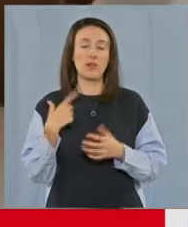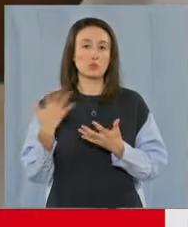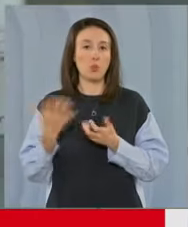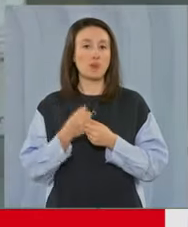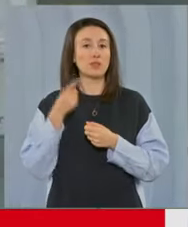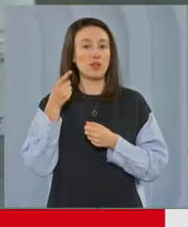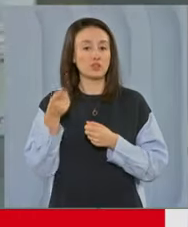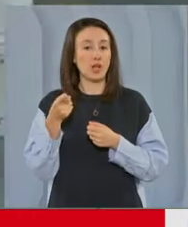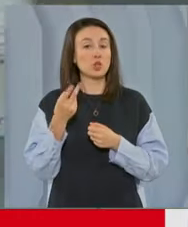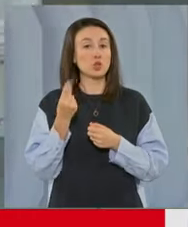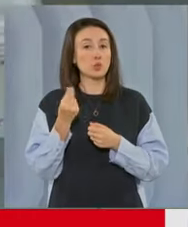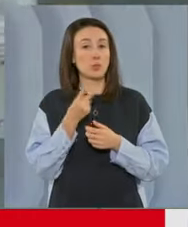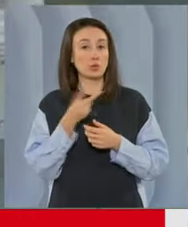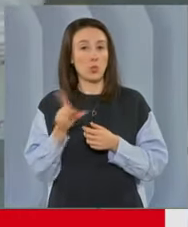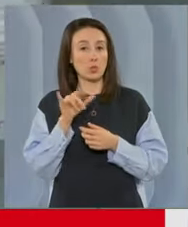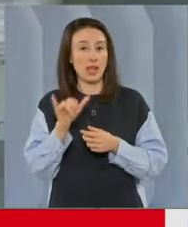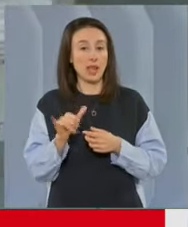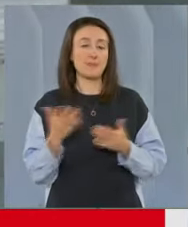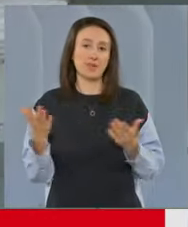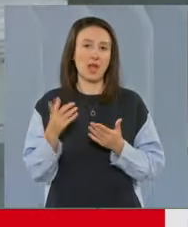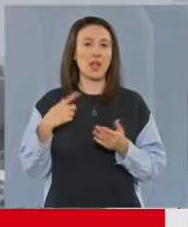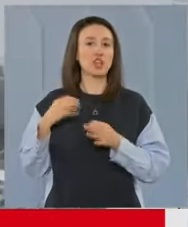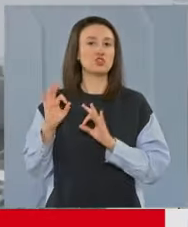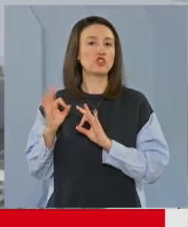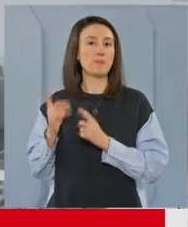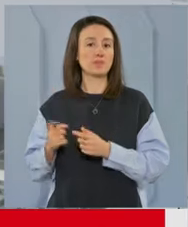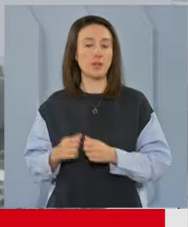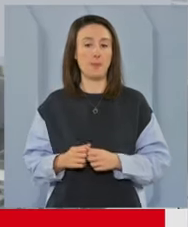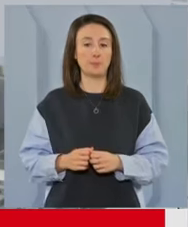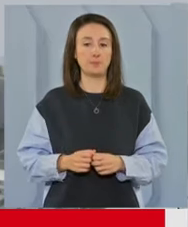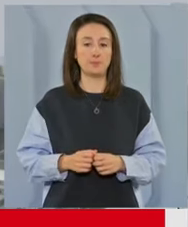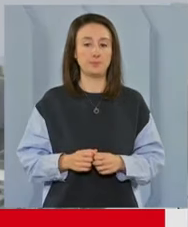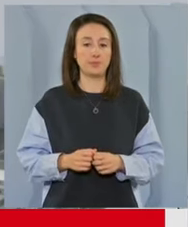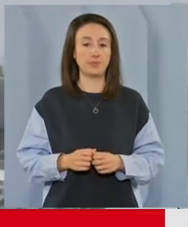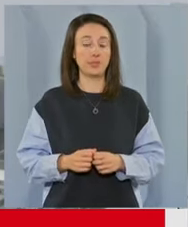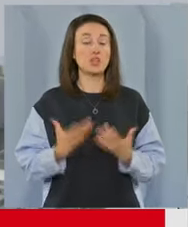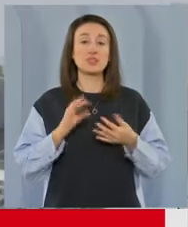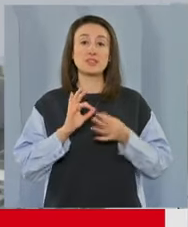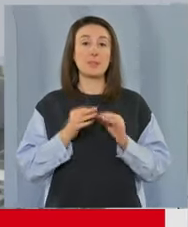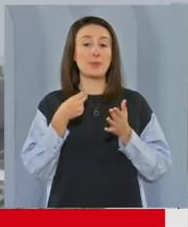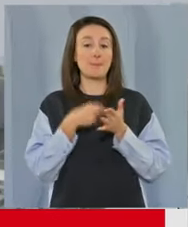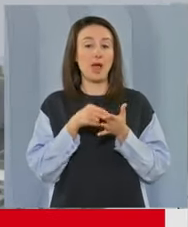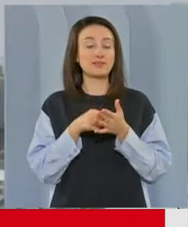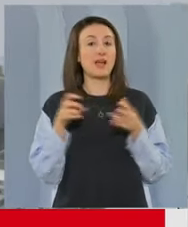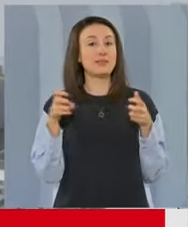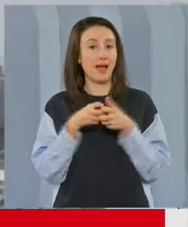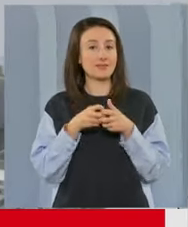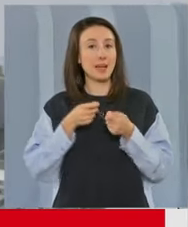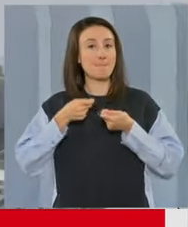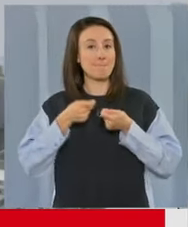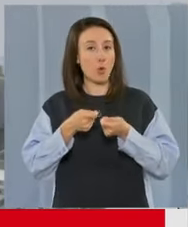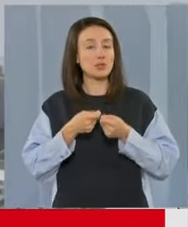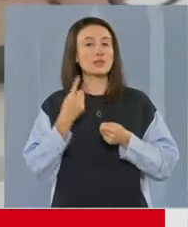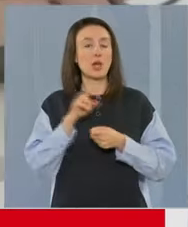scoate acea sumă de 200 de lei, care este exceptat din ceea ce înseamnă plata taxelor și impozitelor,